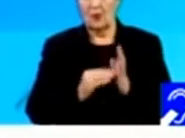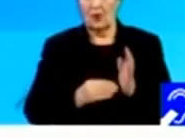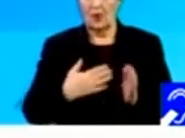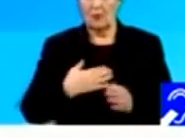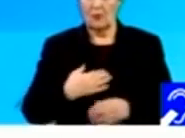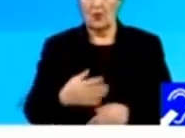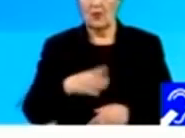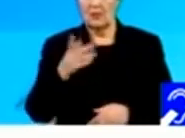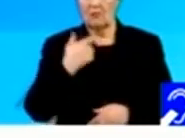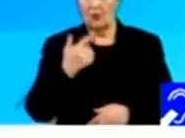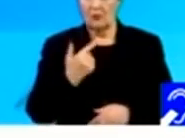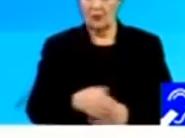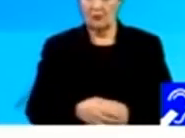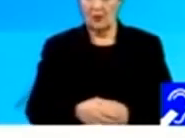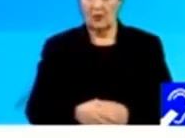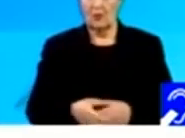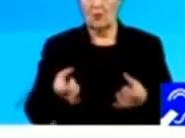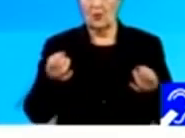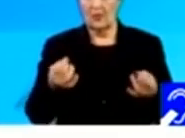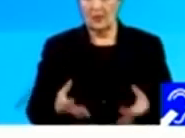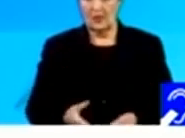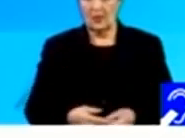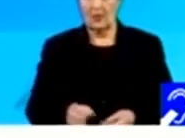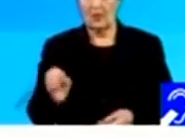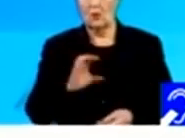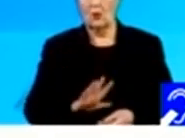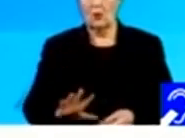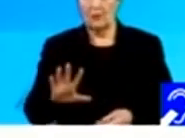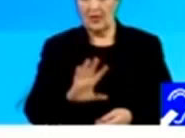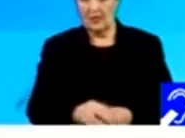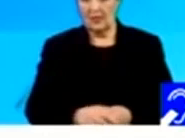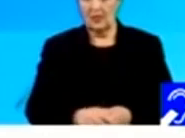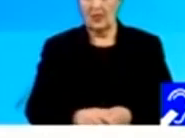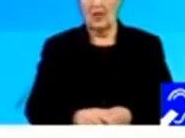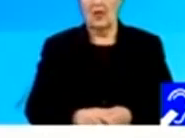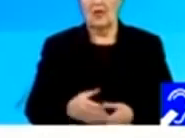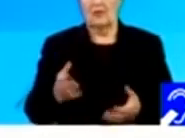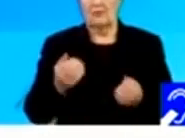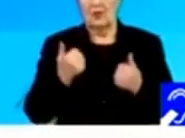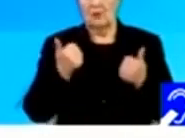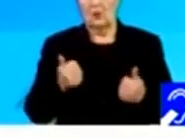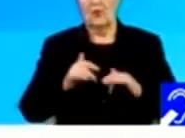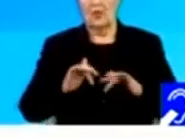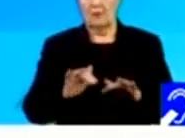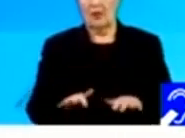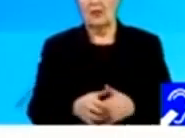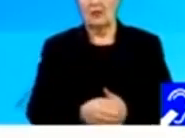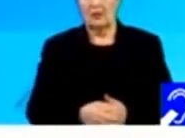care este un program modern, un program european, inspirat din bunele practici și